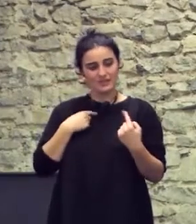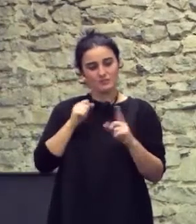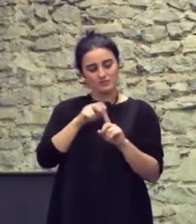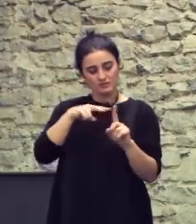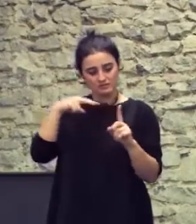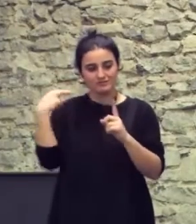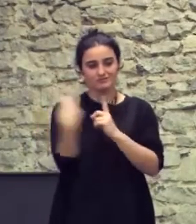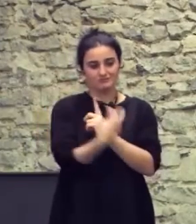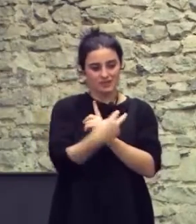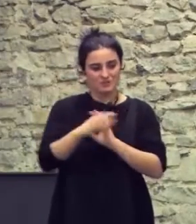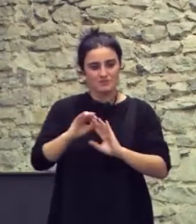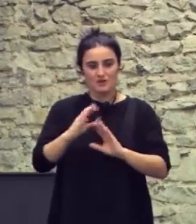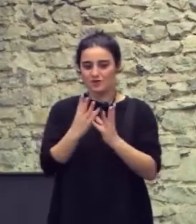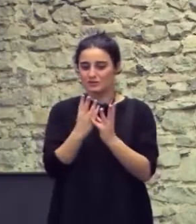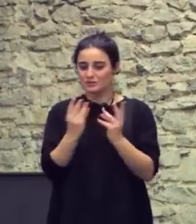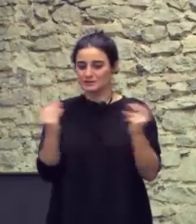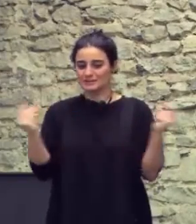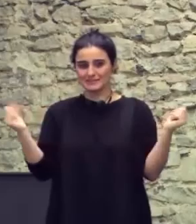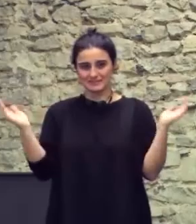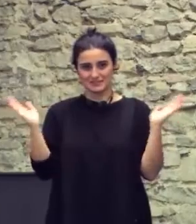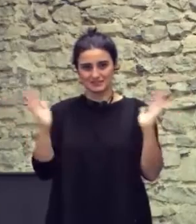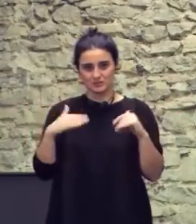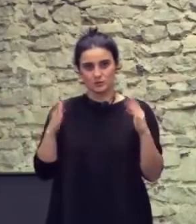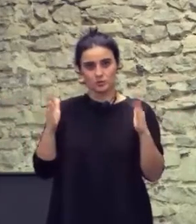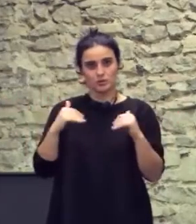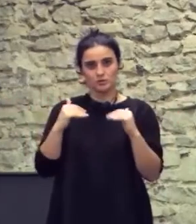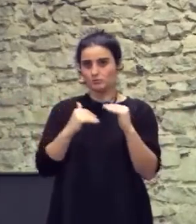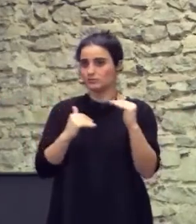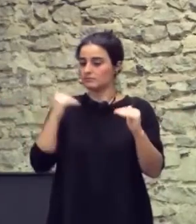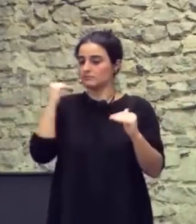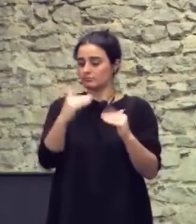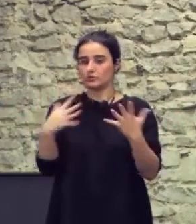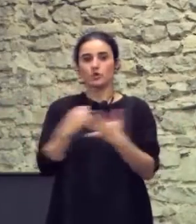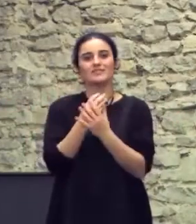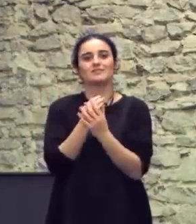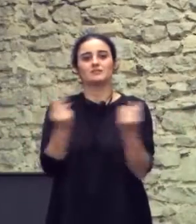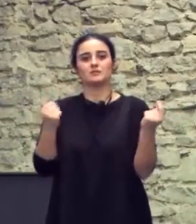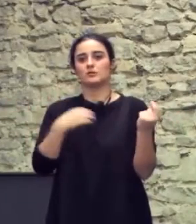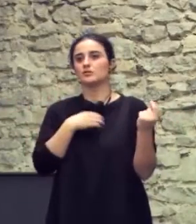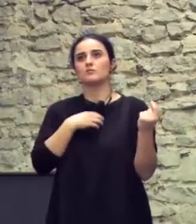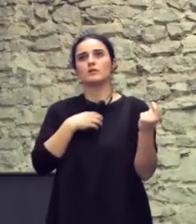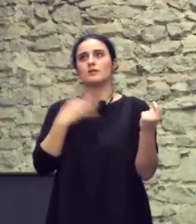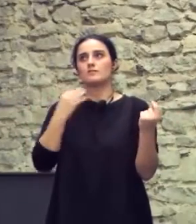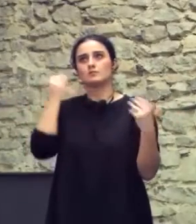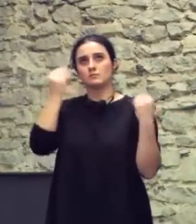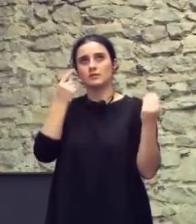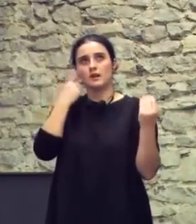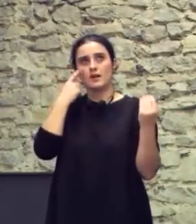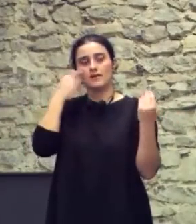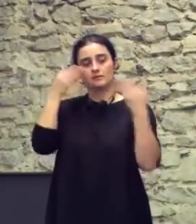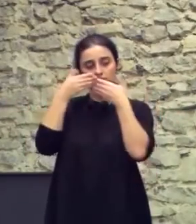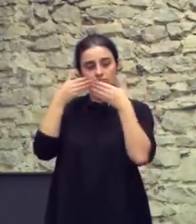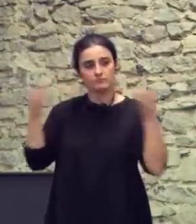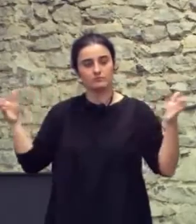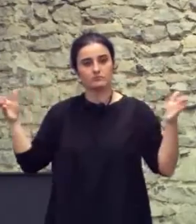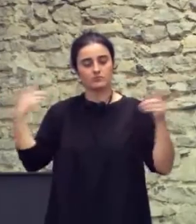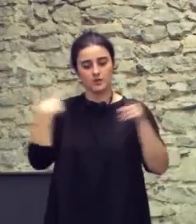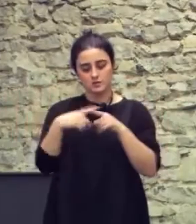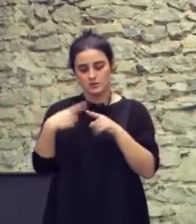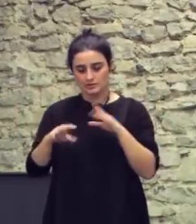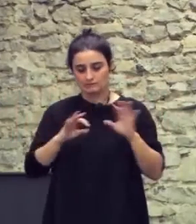ez desagertaraztea kategoria guzti horiek. Baizik eta pentsatzea, begirada zabal batetik gauza espezifikoak egin